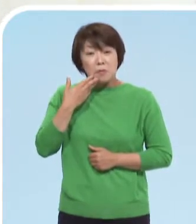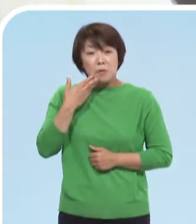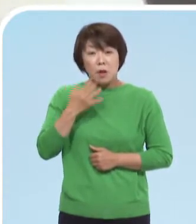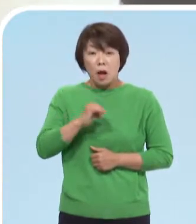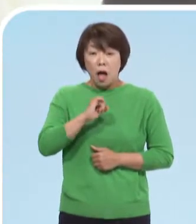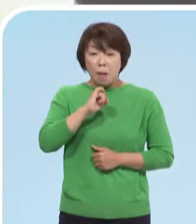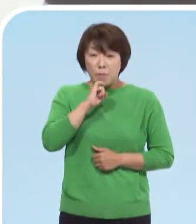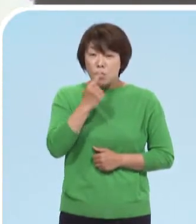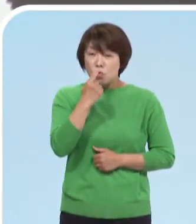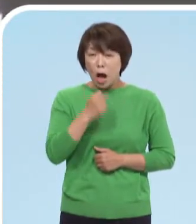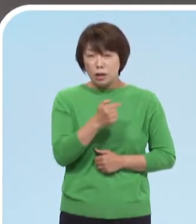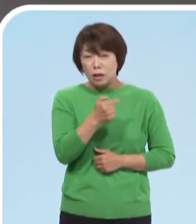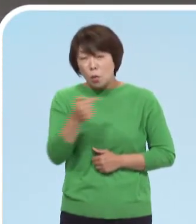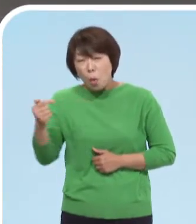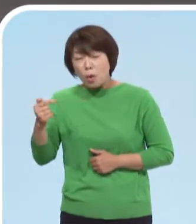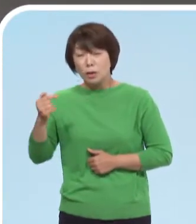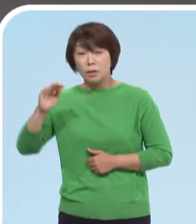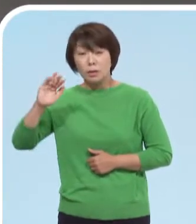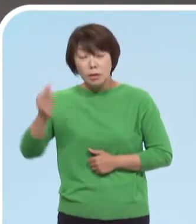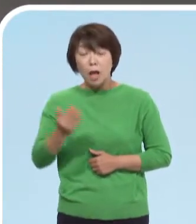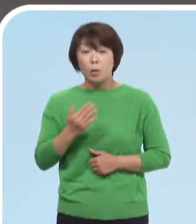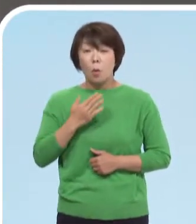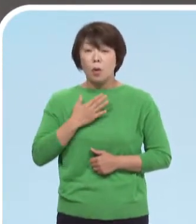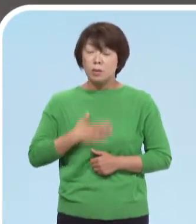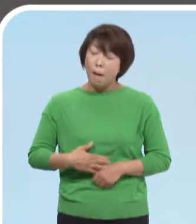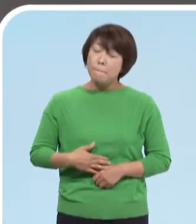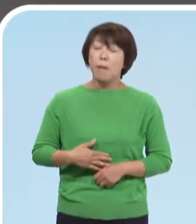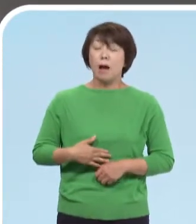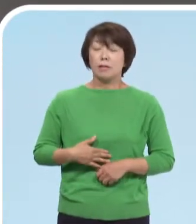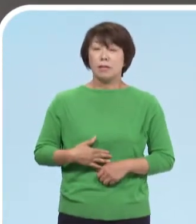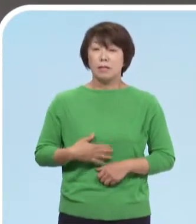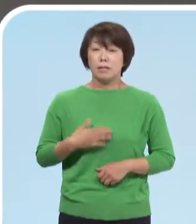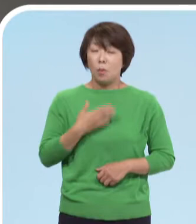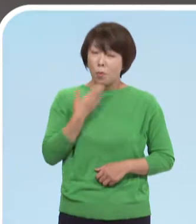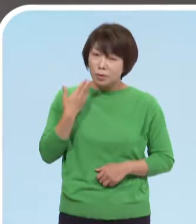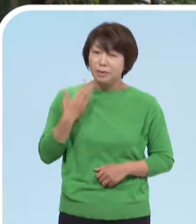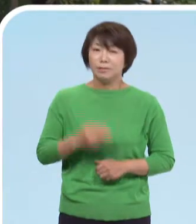ミルクが濃厚やのに爽やか。